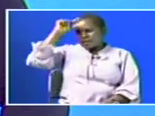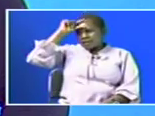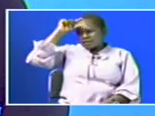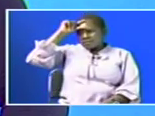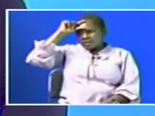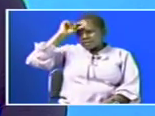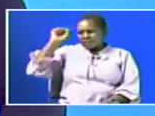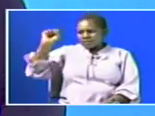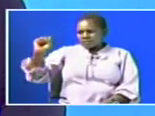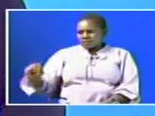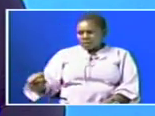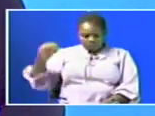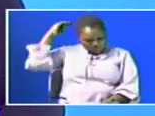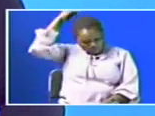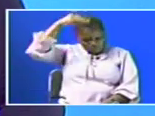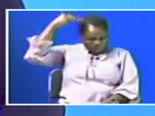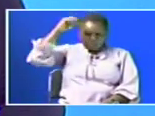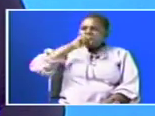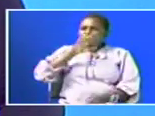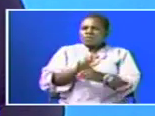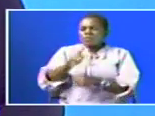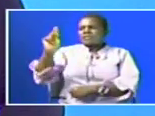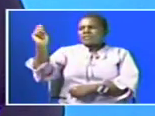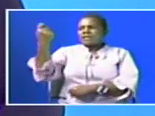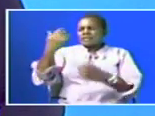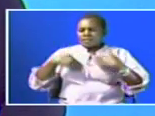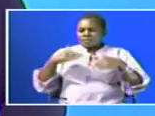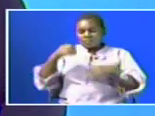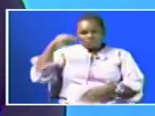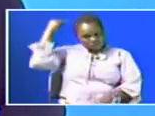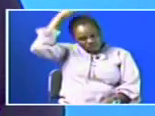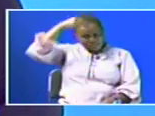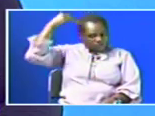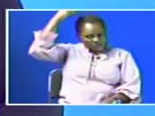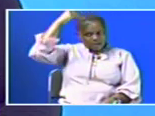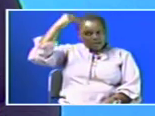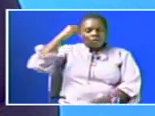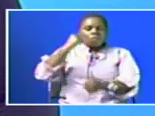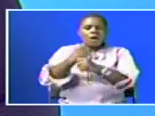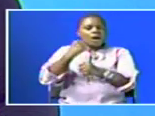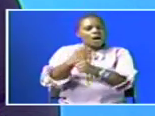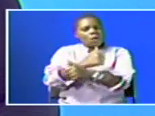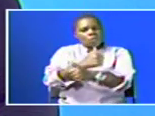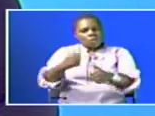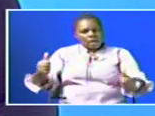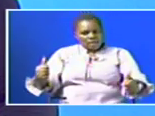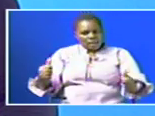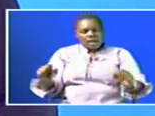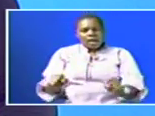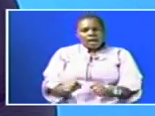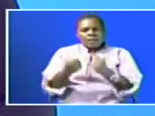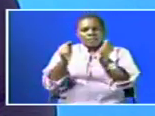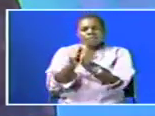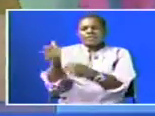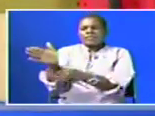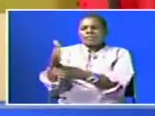ya Saudi Arabia imehakikishia wafanyikazi wa Kenya walioko nchini Saudia hali shwari ya kufanya kazi. Kauli hiyo imetolewa na